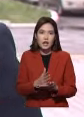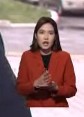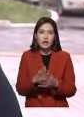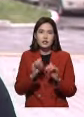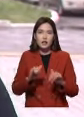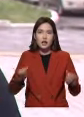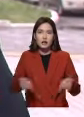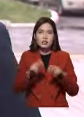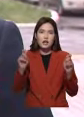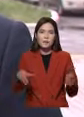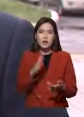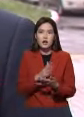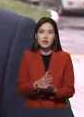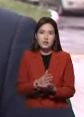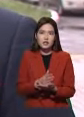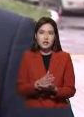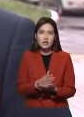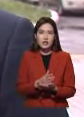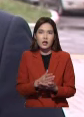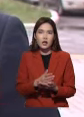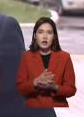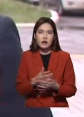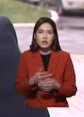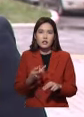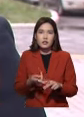жатыр, қалғандары проработкада. Бұл бағыттағы